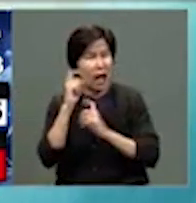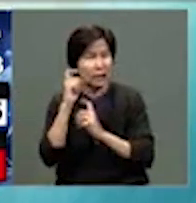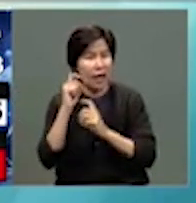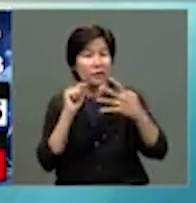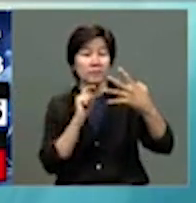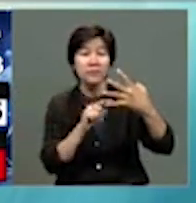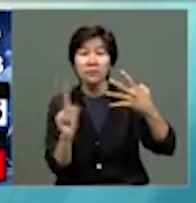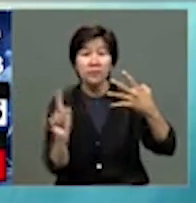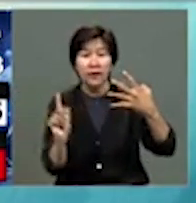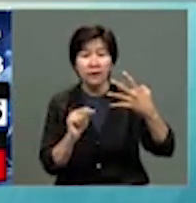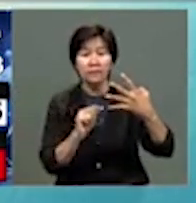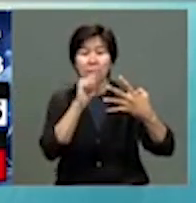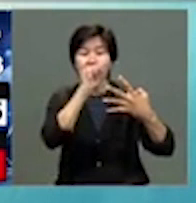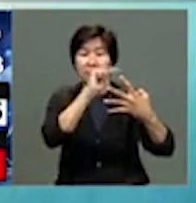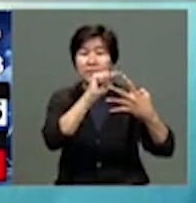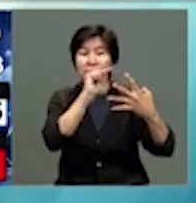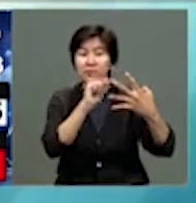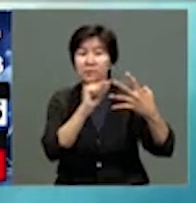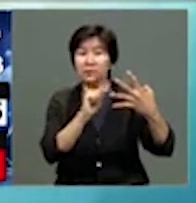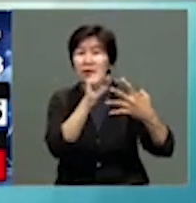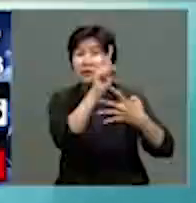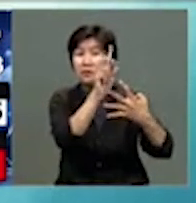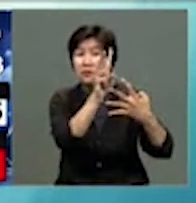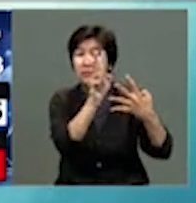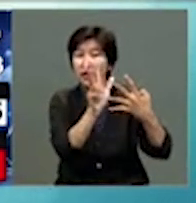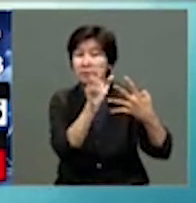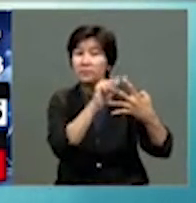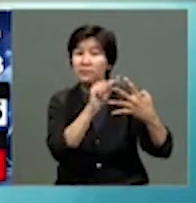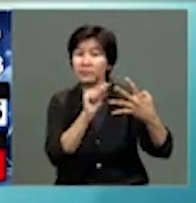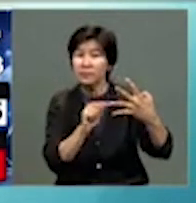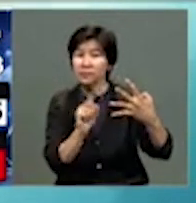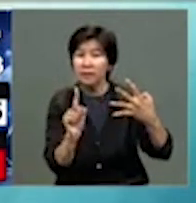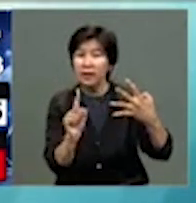คะเดี๋ยวติดเชื้อขึ้นมาทำอะไรอย่างไรคุยกันเยอะครับเรื่องของประเด็นนี้นะครับมีอะไรบ้างครับ3กิจกรรมส่วนใหญ่คือ 1